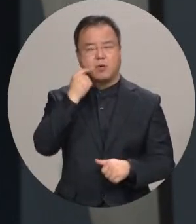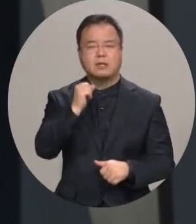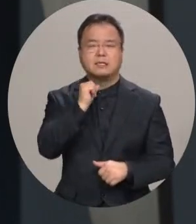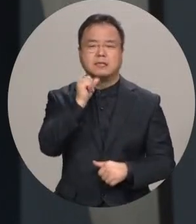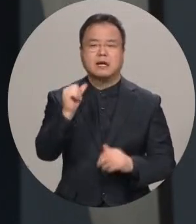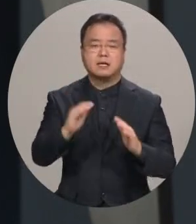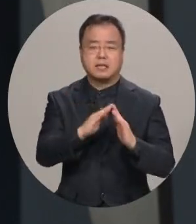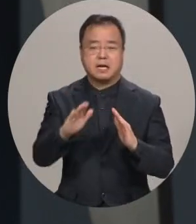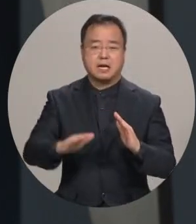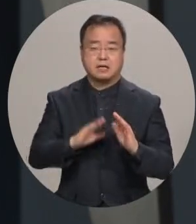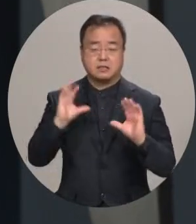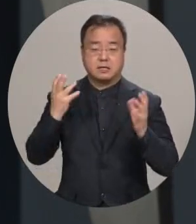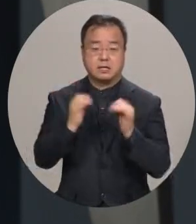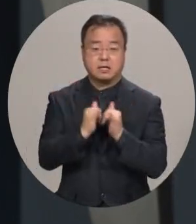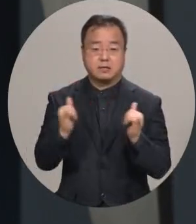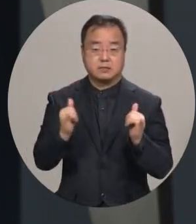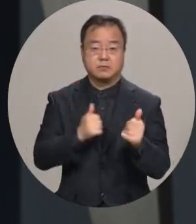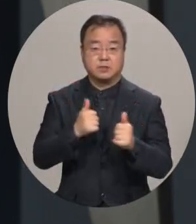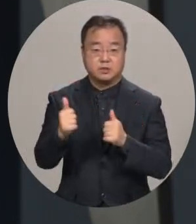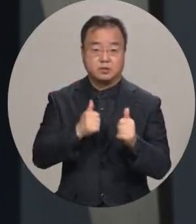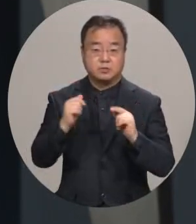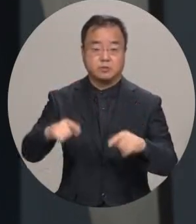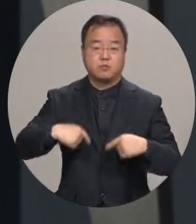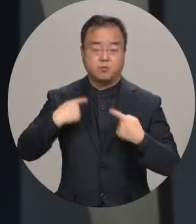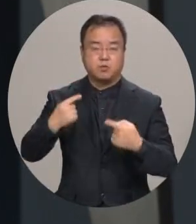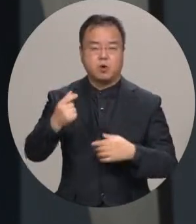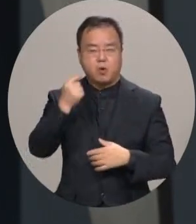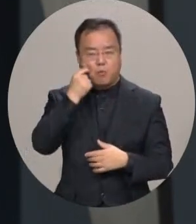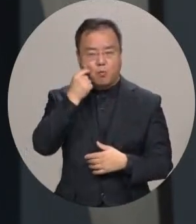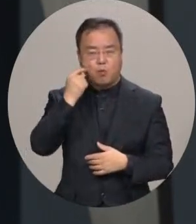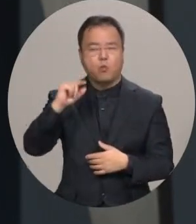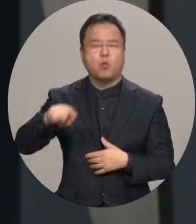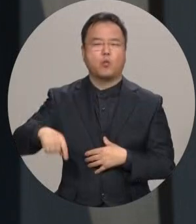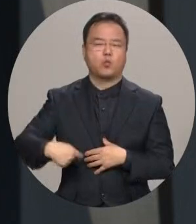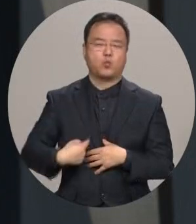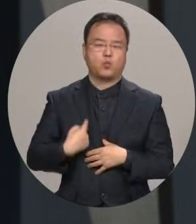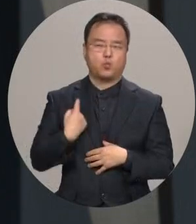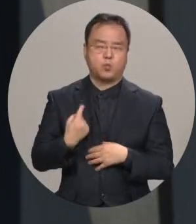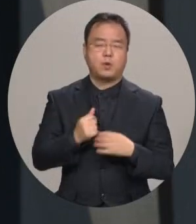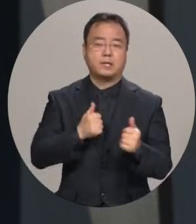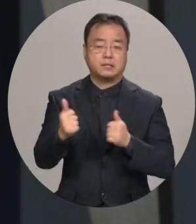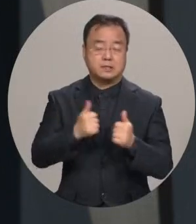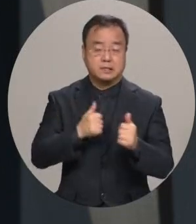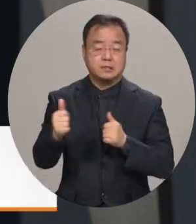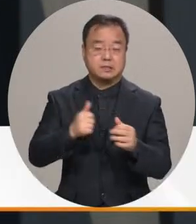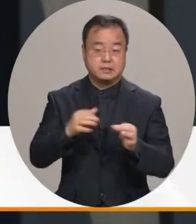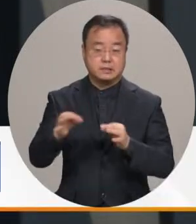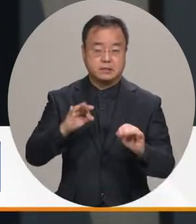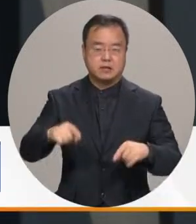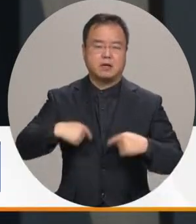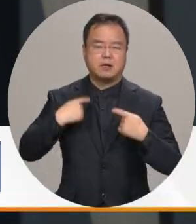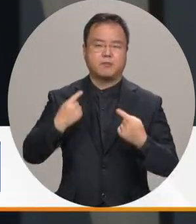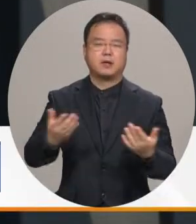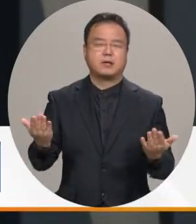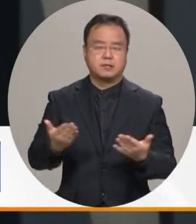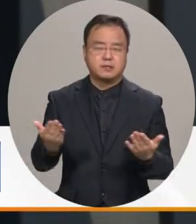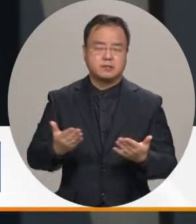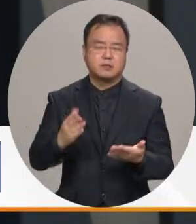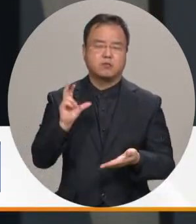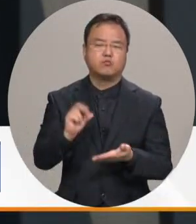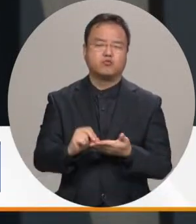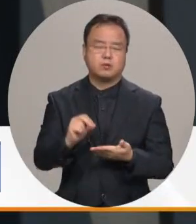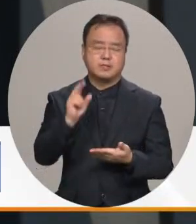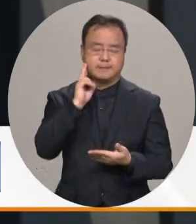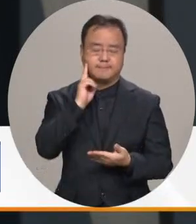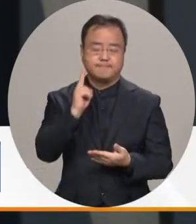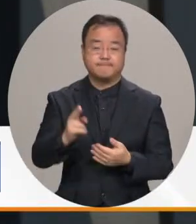집안의 아이들은 그런 경쟁에 뛰어들 수 없어서 혼자서 그런 경쟁 시장에 나와야 하는 것이 가장 심각한 문제라고 볼